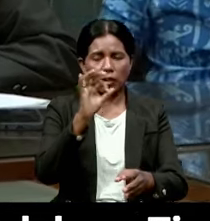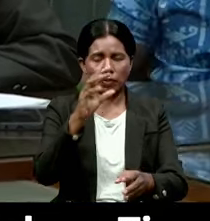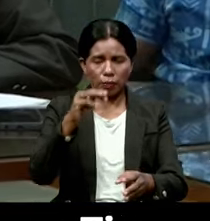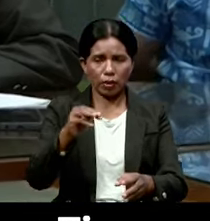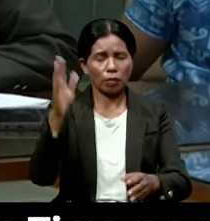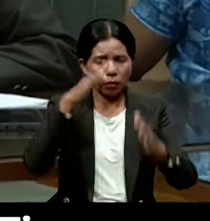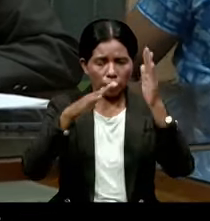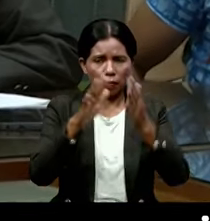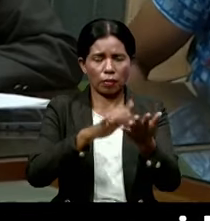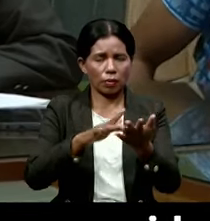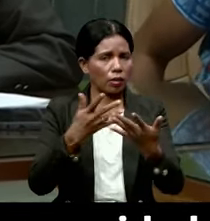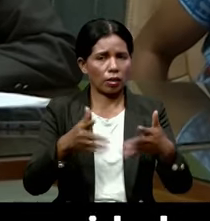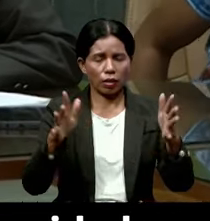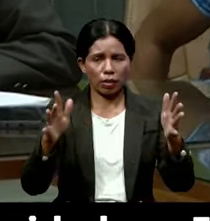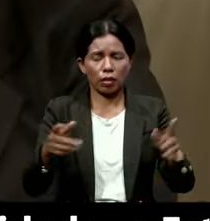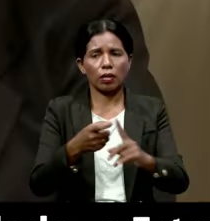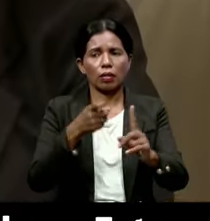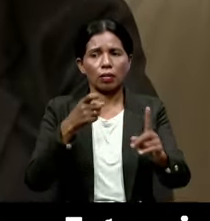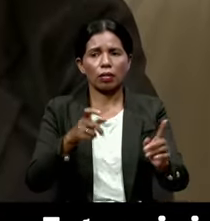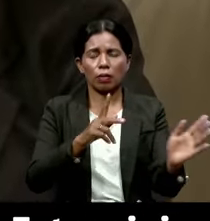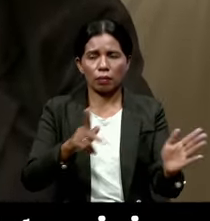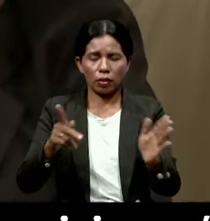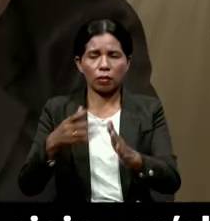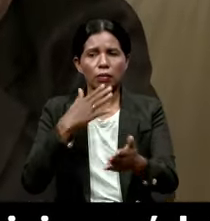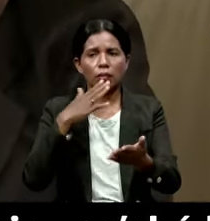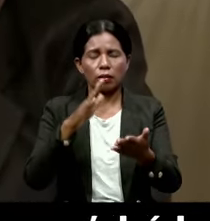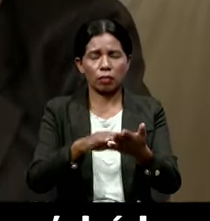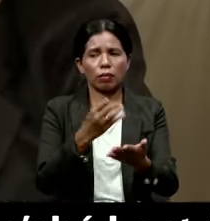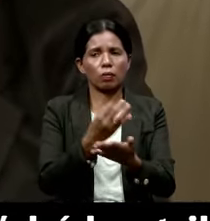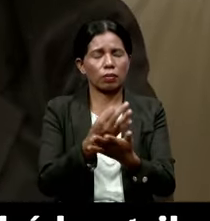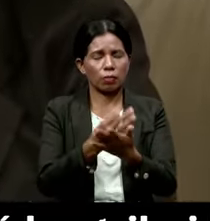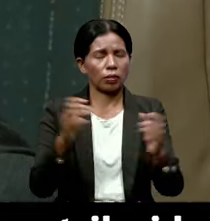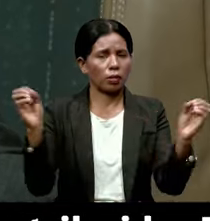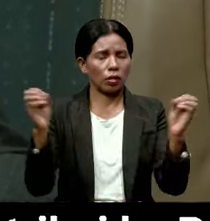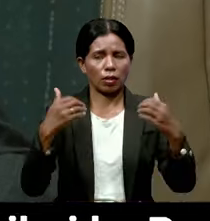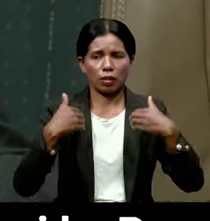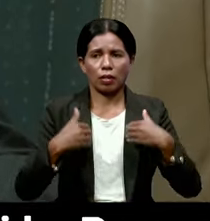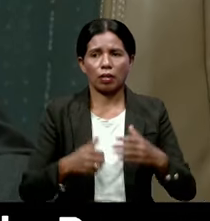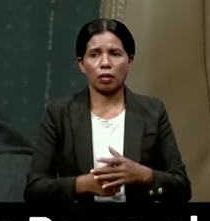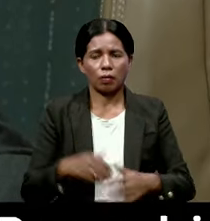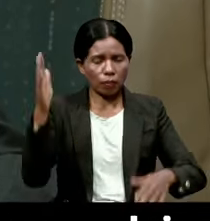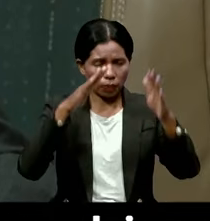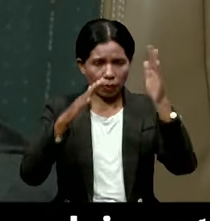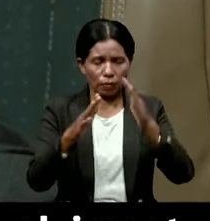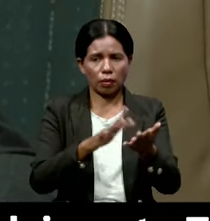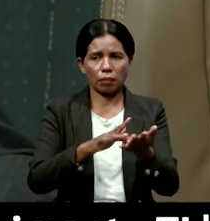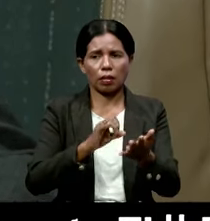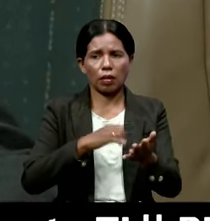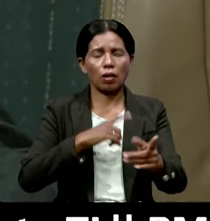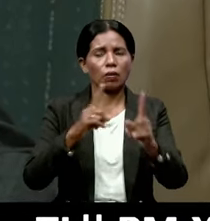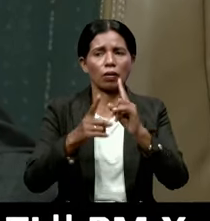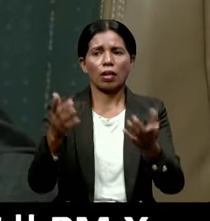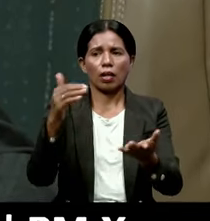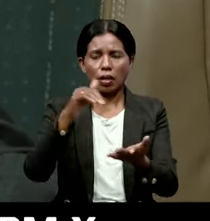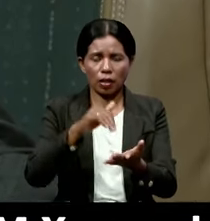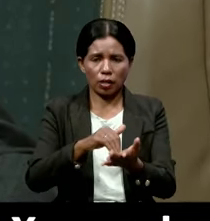hay moruk stock mamuk ne, mai husi plano ne bela diak, no orstamento la to. Problema stock out ne, hau kulia filfilam, katak dehan